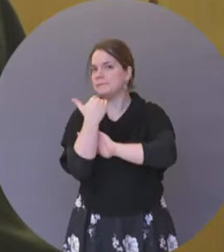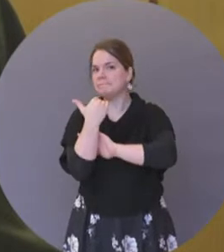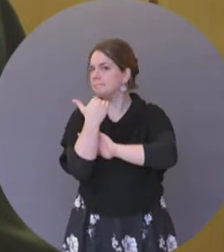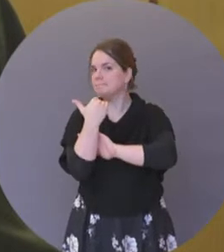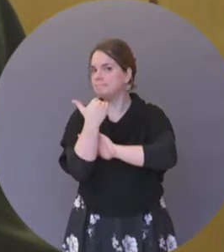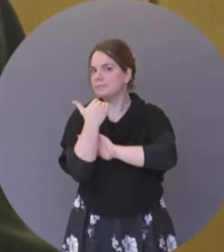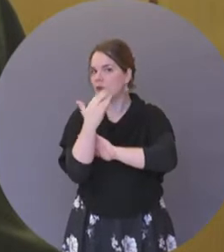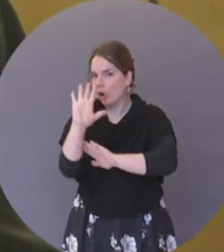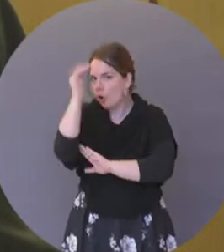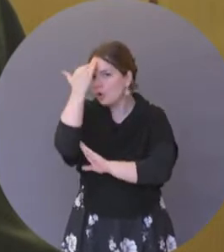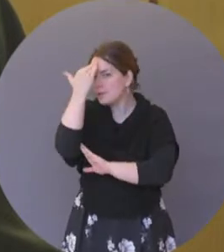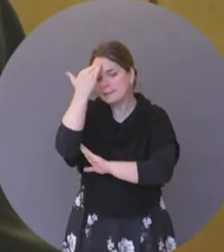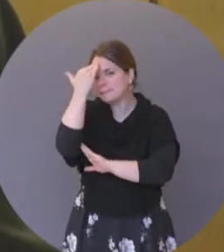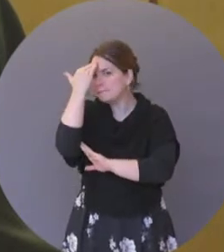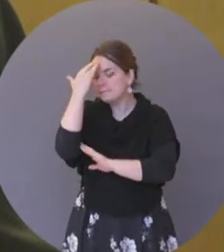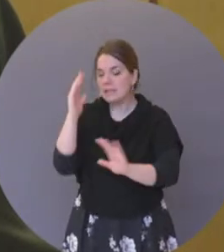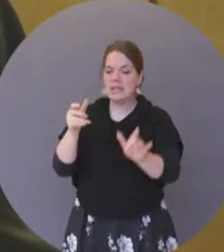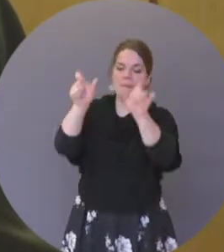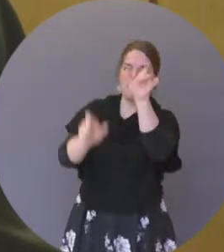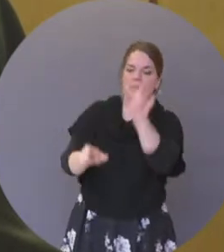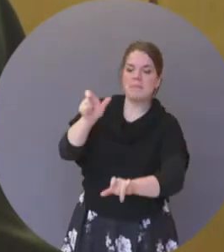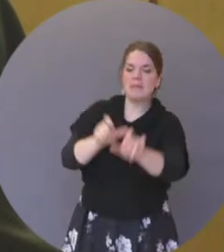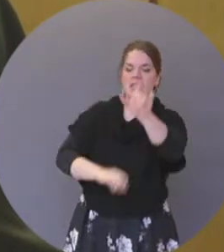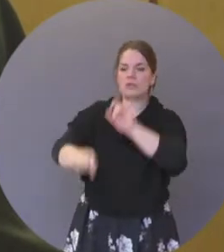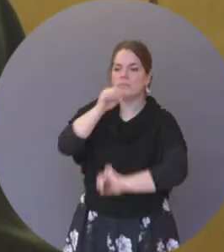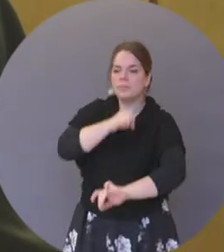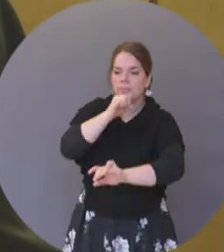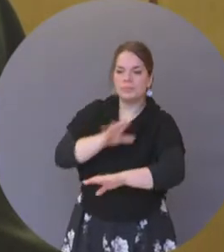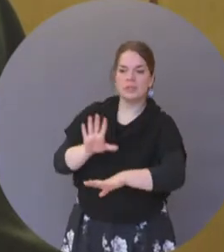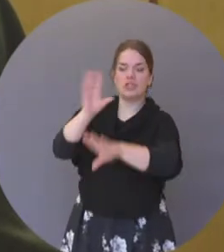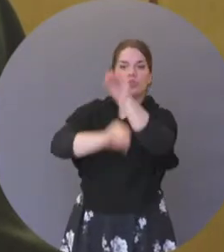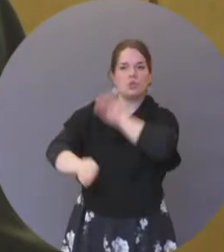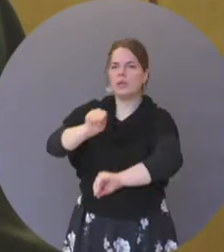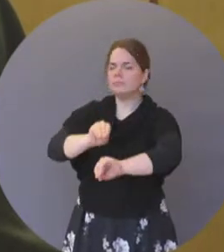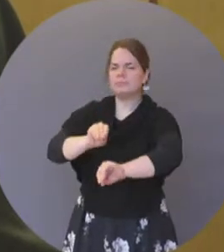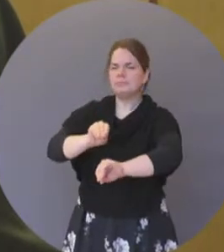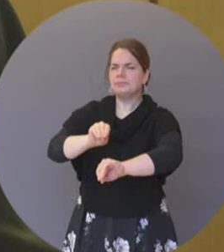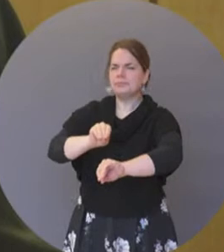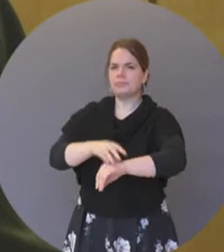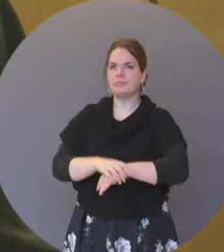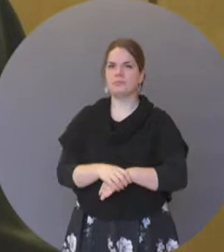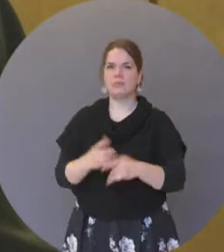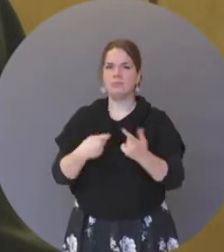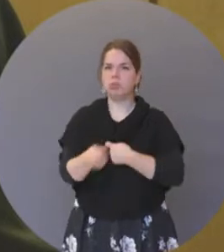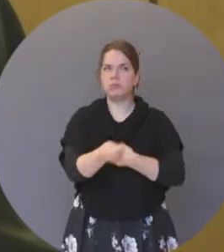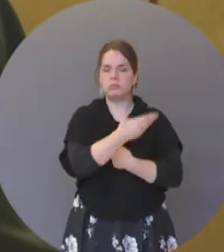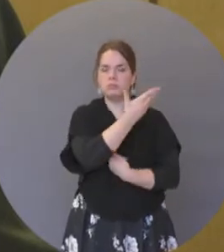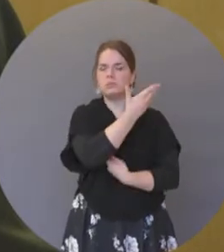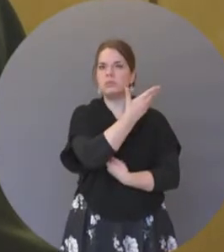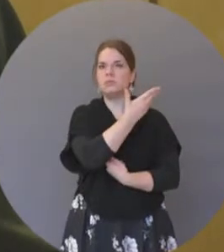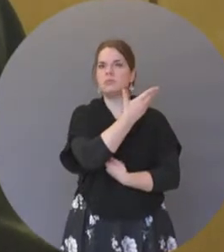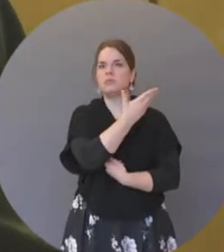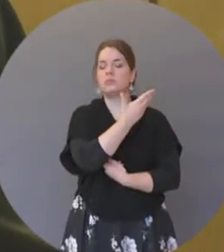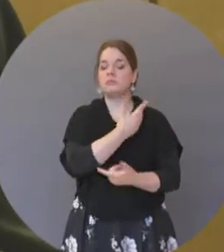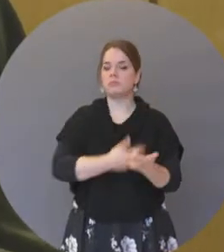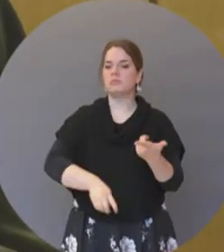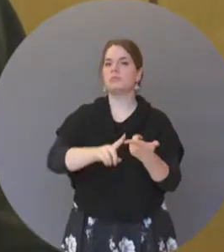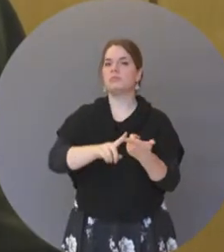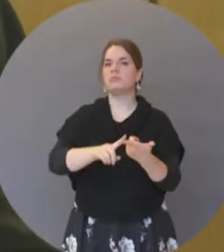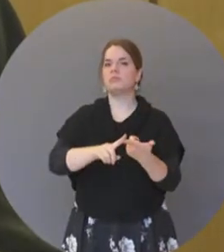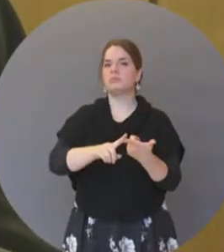niveau de service pour nos aînés la seconde c'est que nous voulons que notre département joue